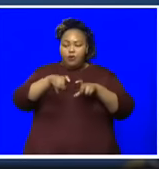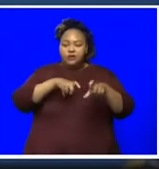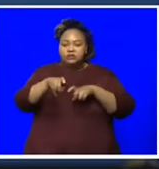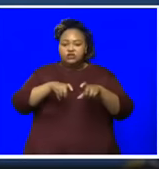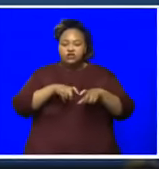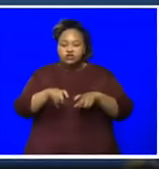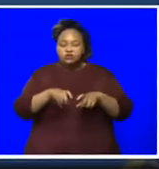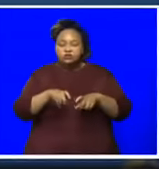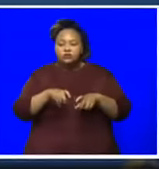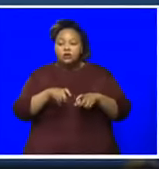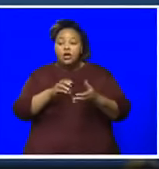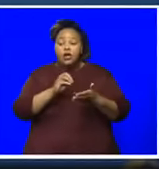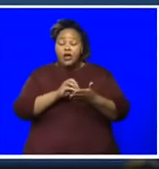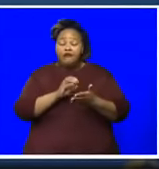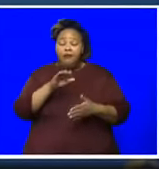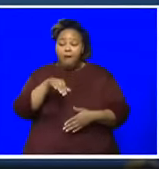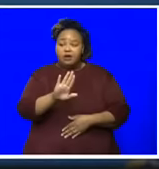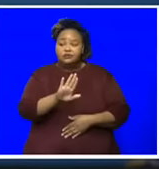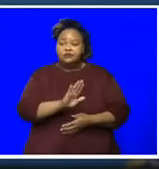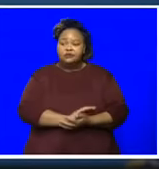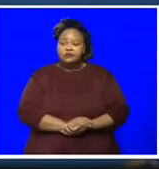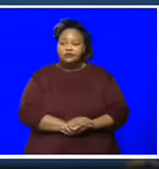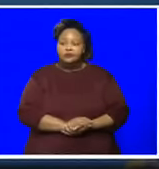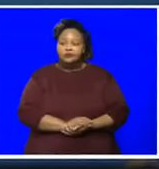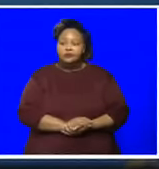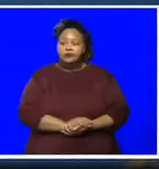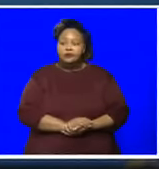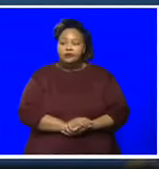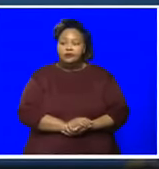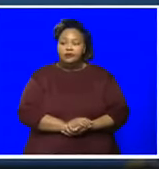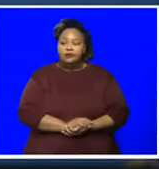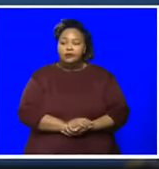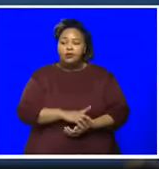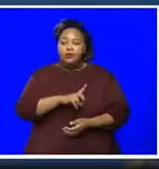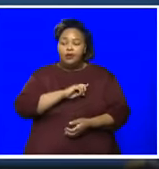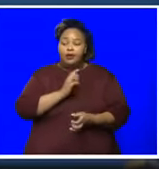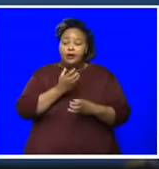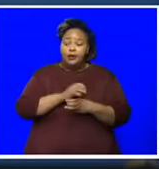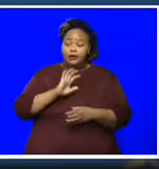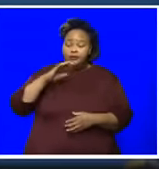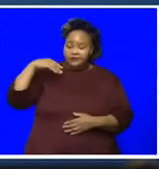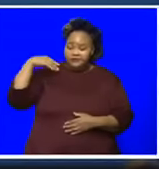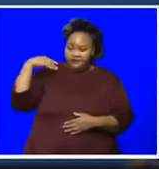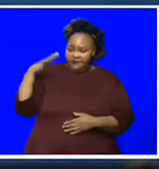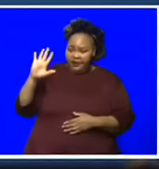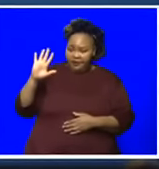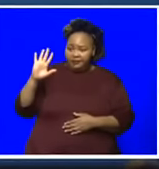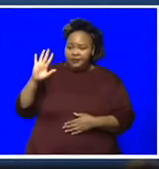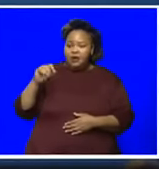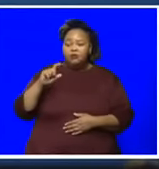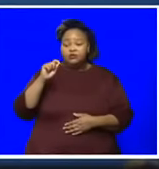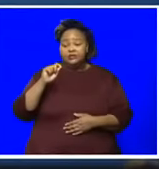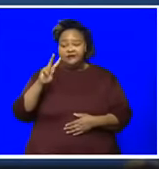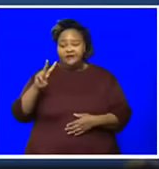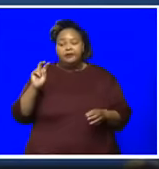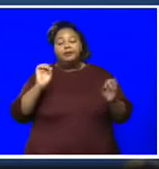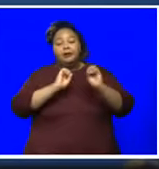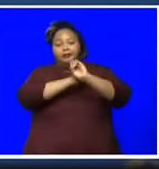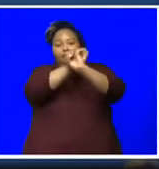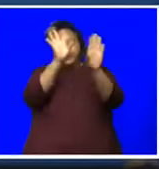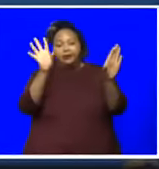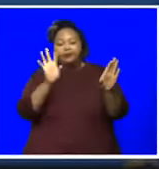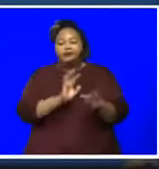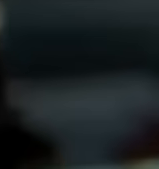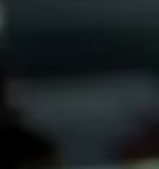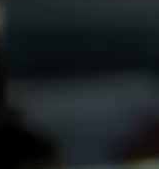lomkhulu logcine sewukhavarisha ngisho nabomabona ukuthi abangaphandle. Kepha-ke lokho kufaka ukuthi sihlale